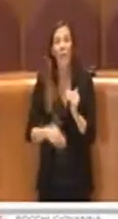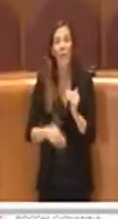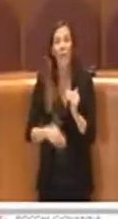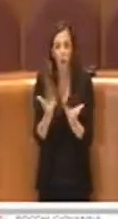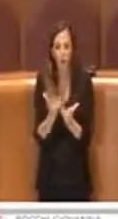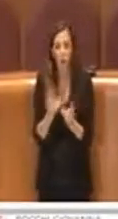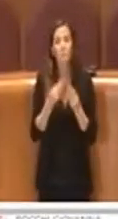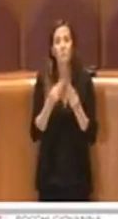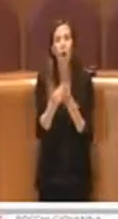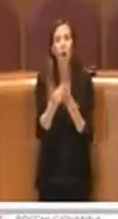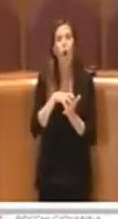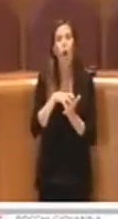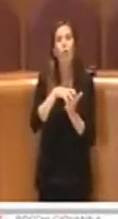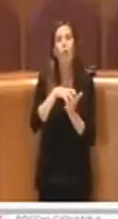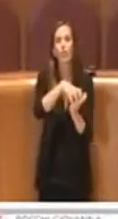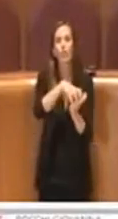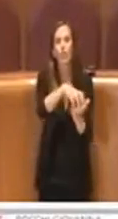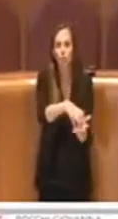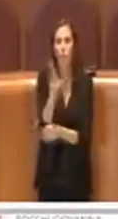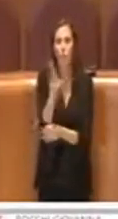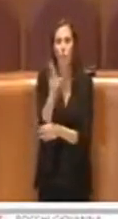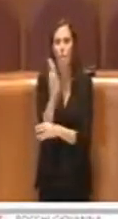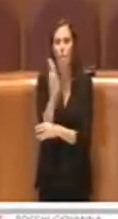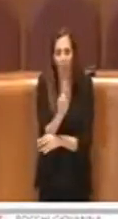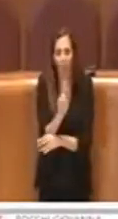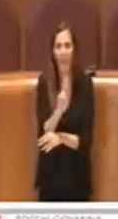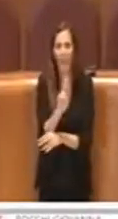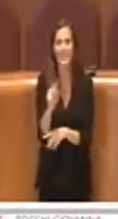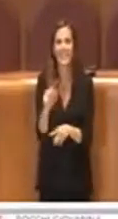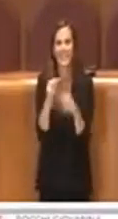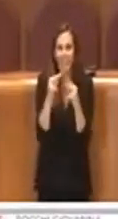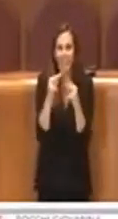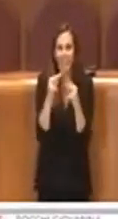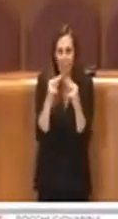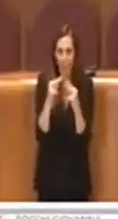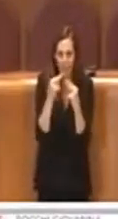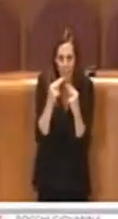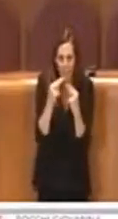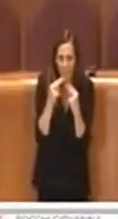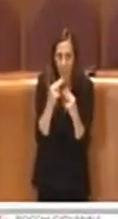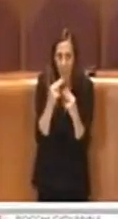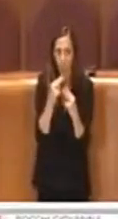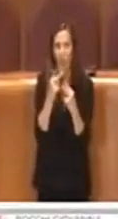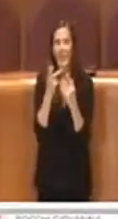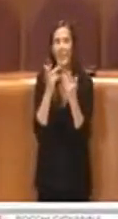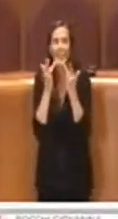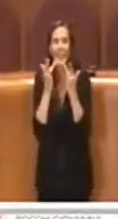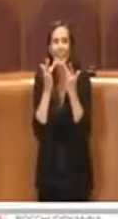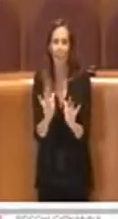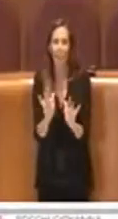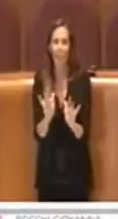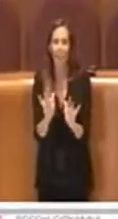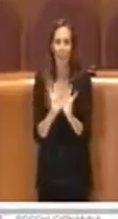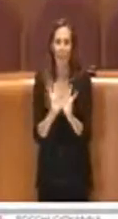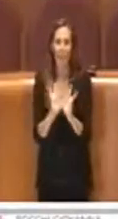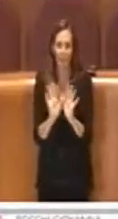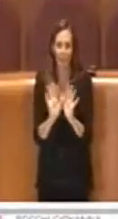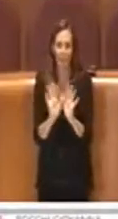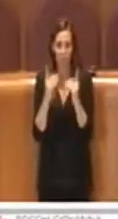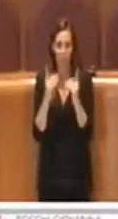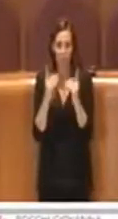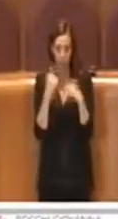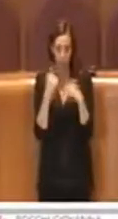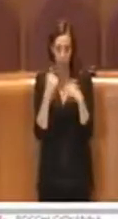concessioni relative a bagni e ristorazione che ho portato solo a titolo esemplificativo questo è proprio volto a